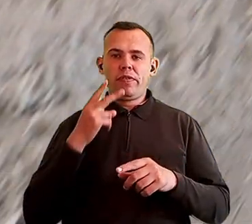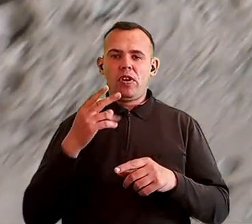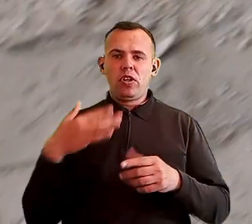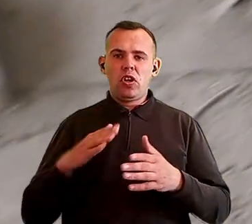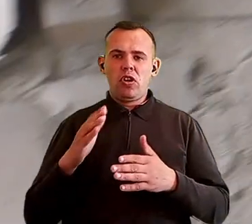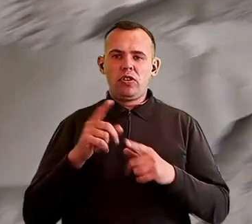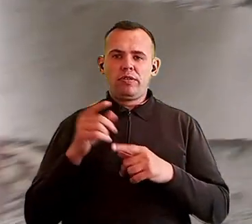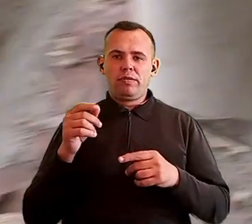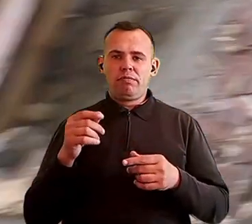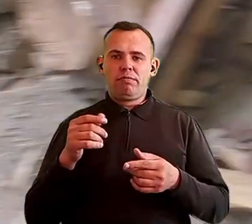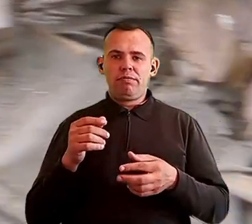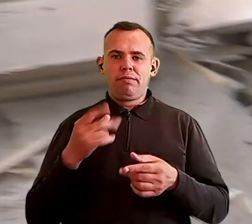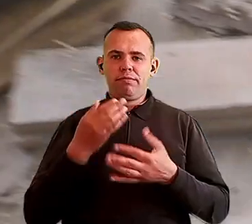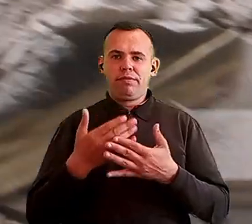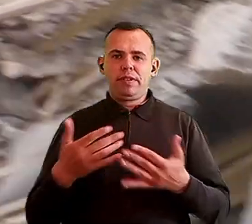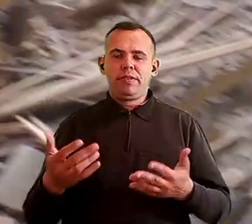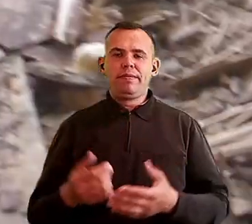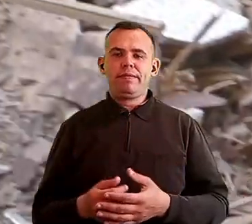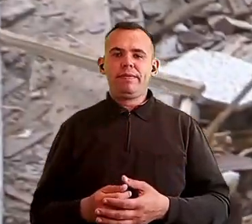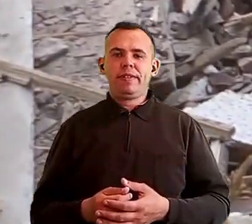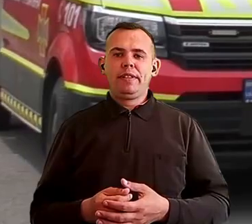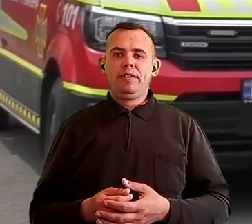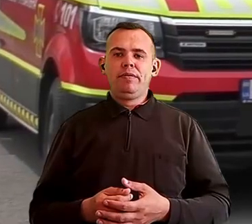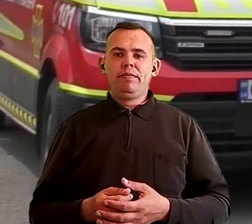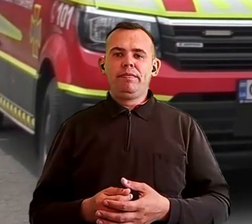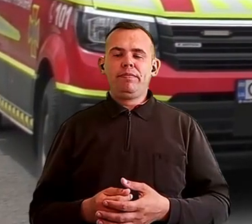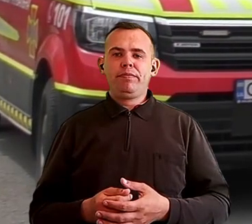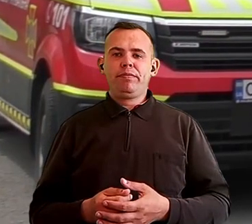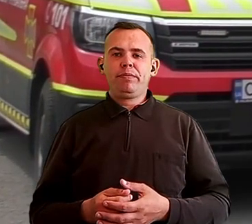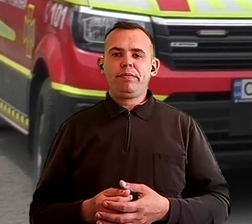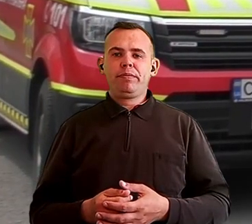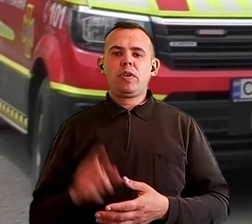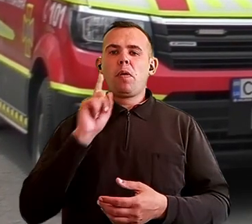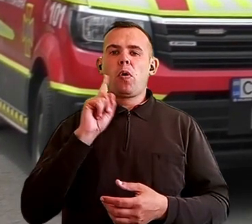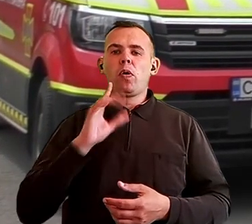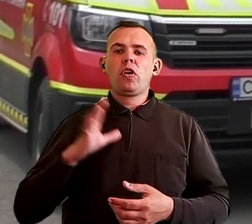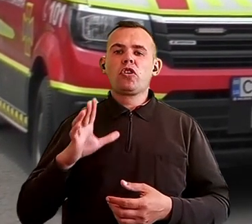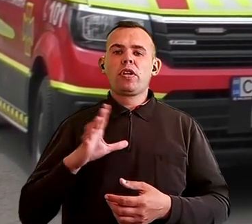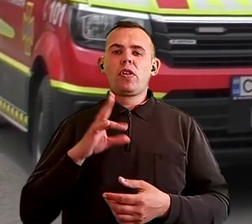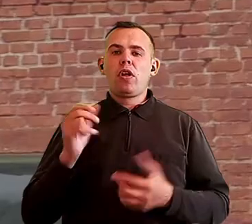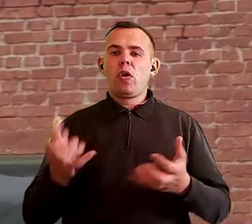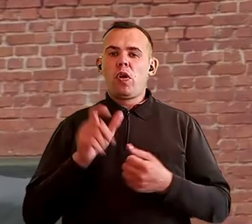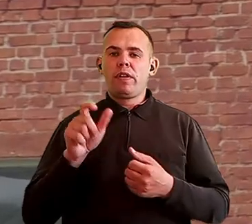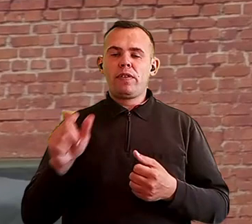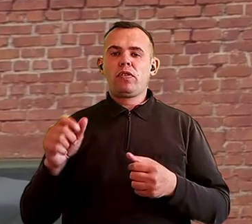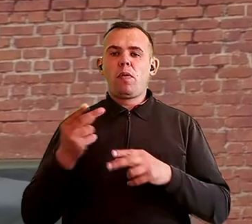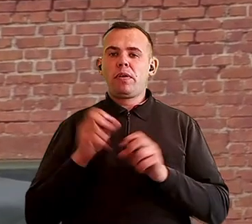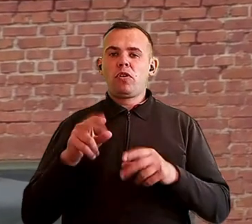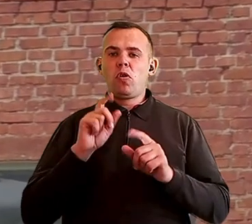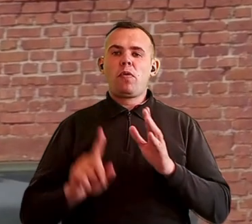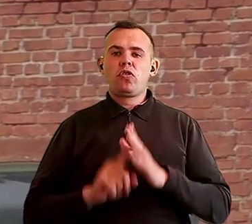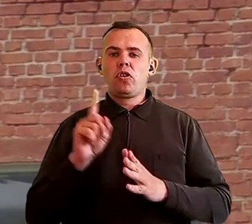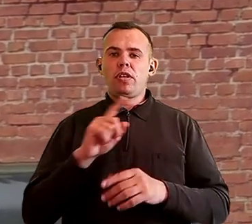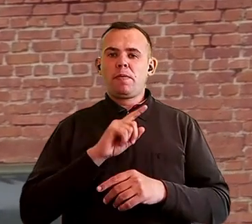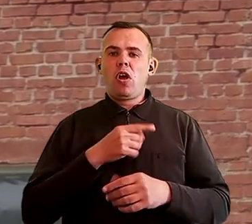всьому від попадання снаряду. Поки чекали на допомогу рятувальників, латати школу почали силами громади,